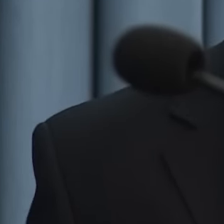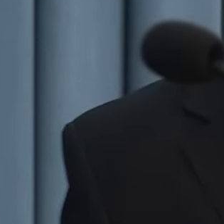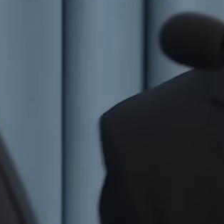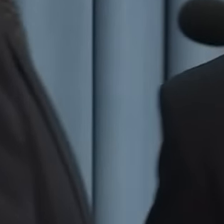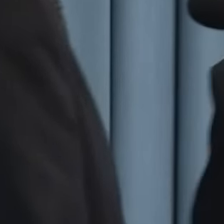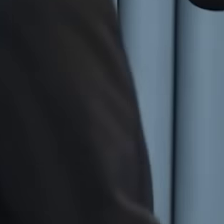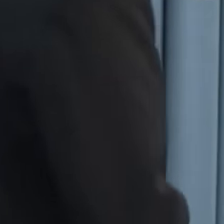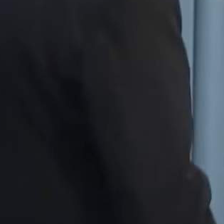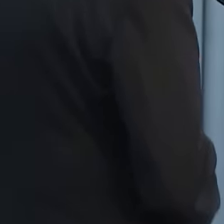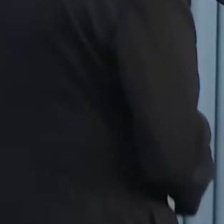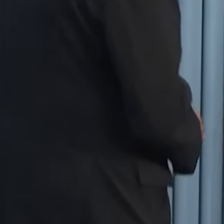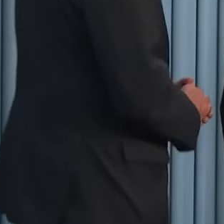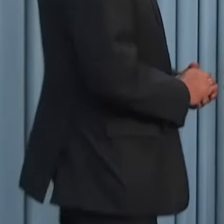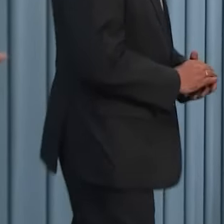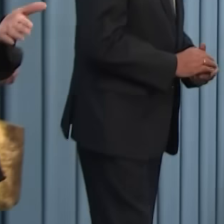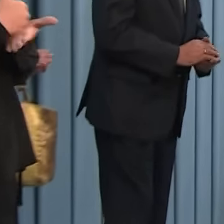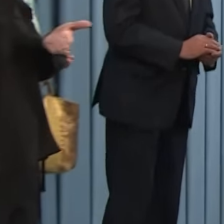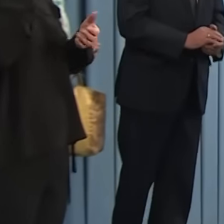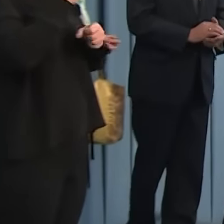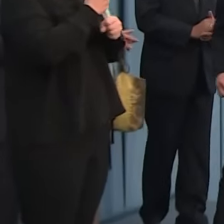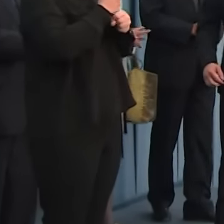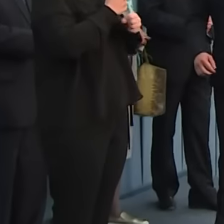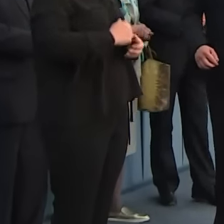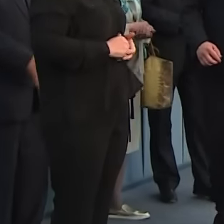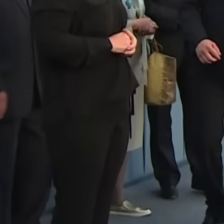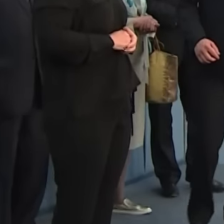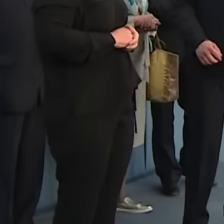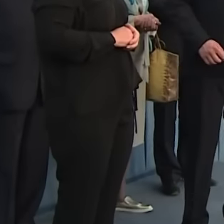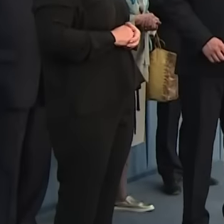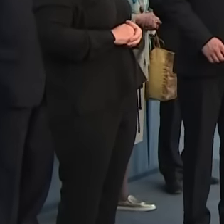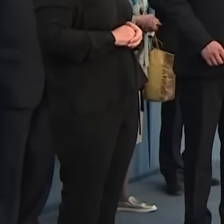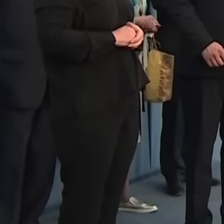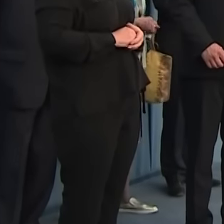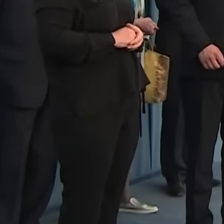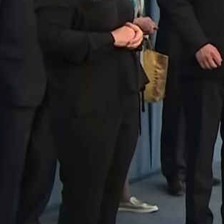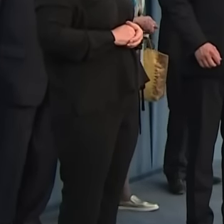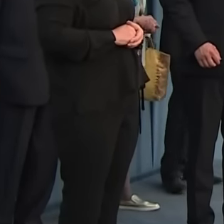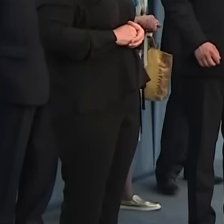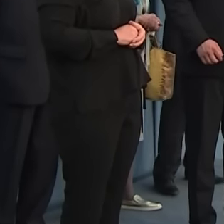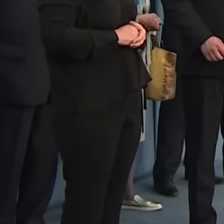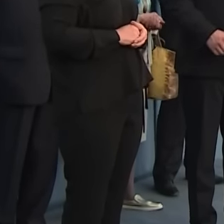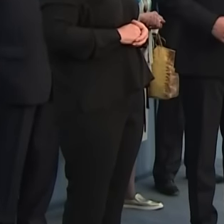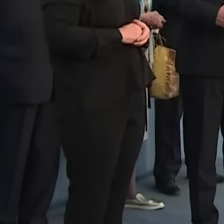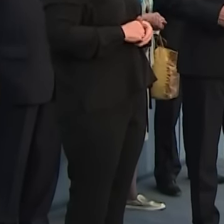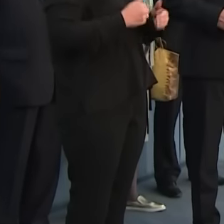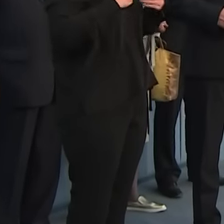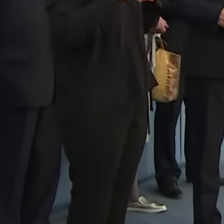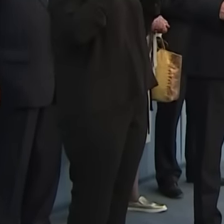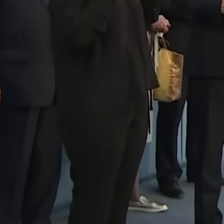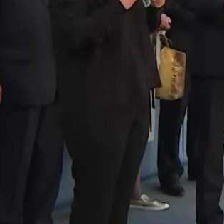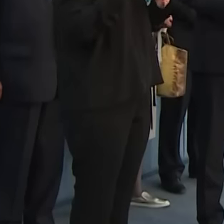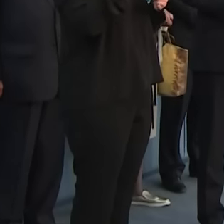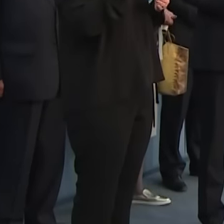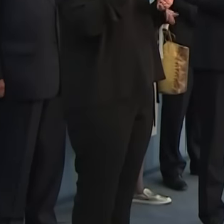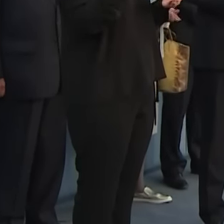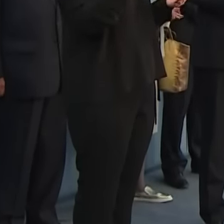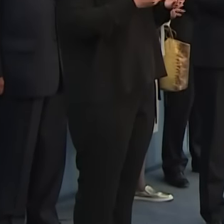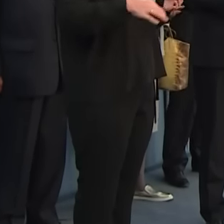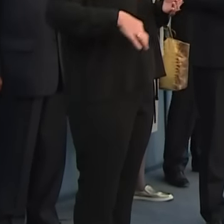podzielony na dwie albo trzy frakcje. I zastanawiam się, czy uwięzienie ministrów Wąsika i